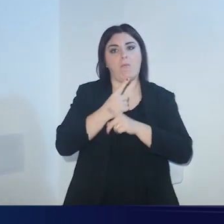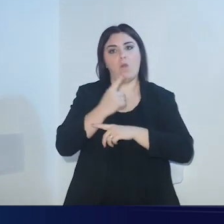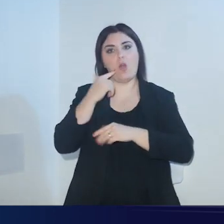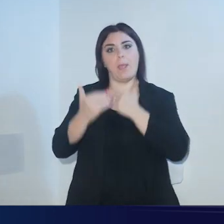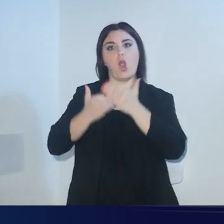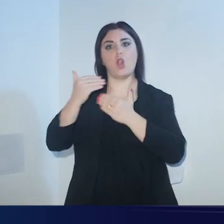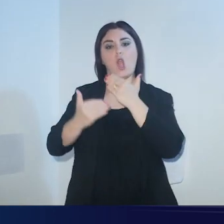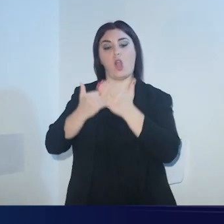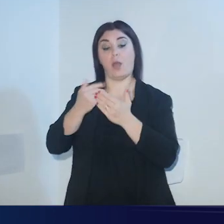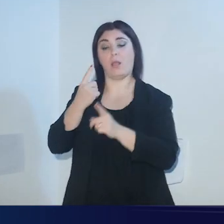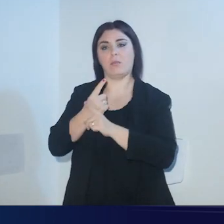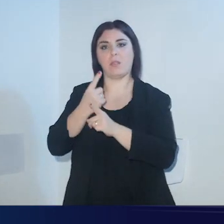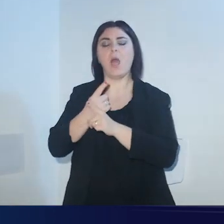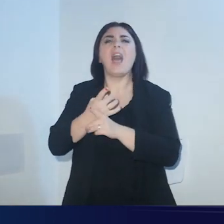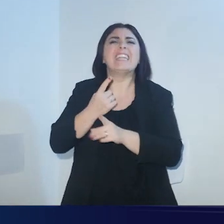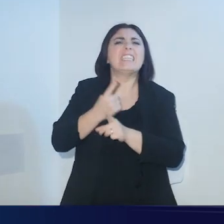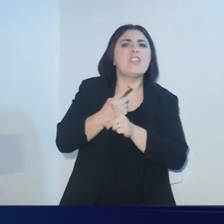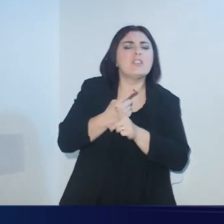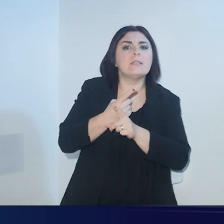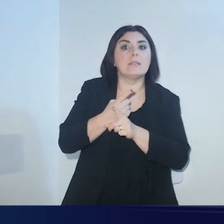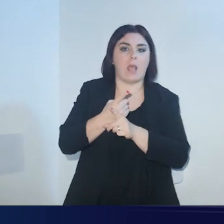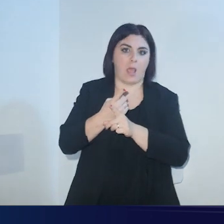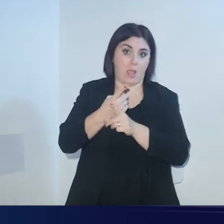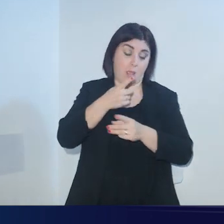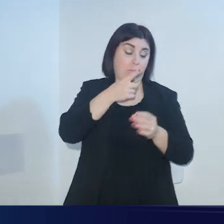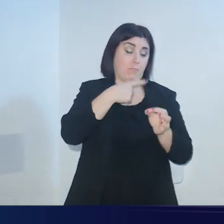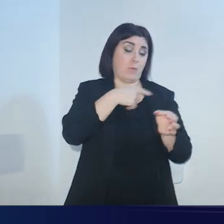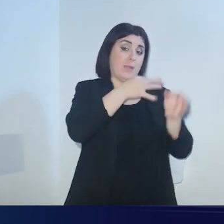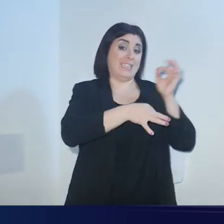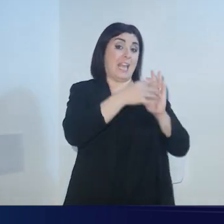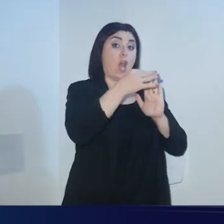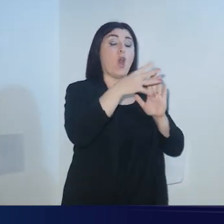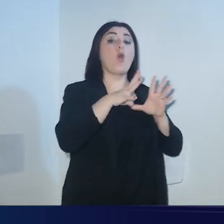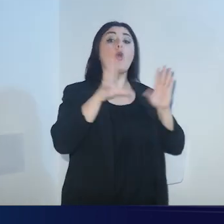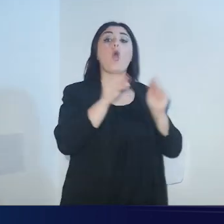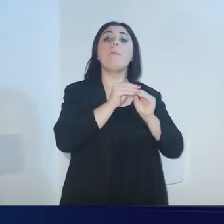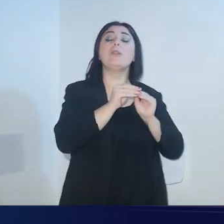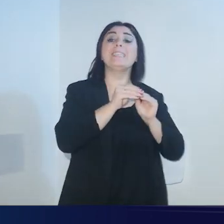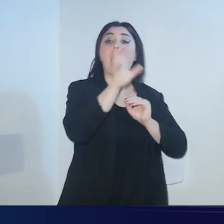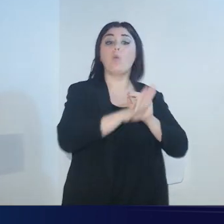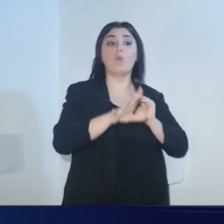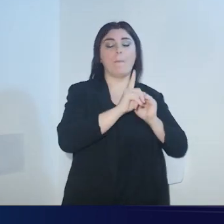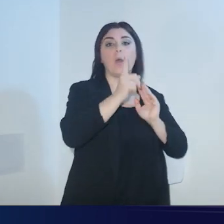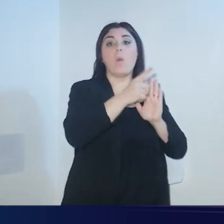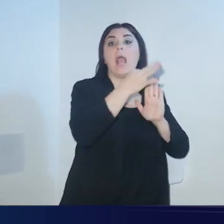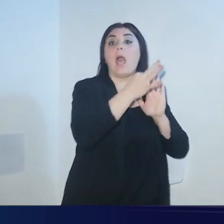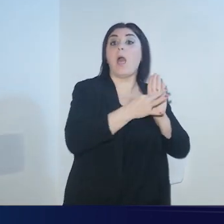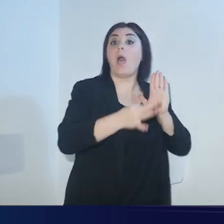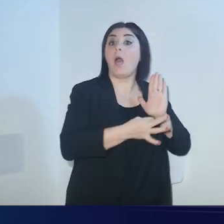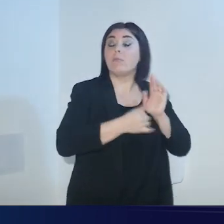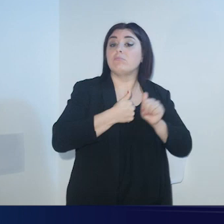migliorate e c'è la necessità, anche seguendo le indicazioni della Comunità Europea sull'economia circolare, quindi la